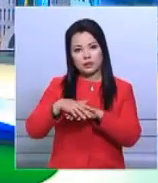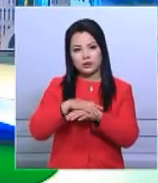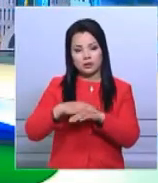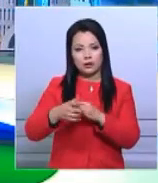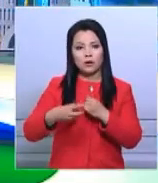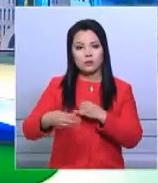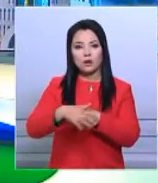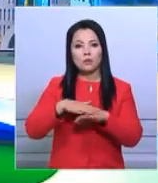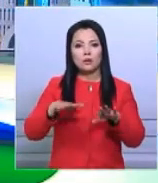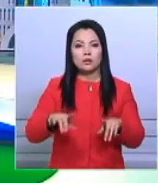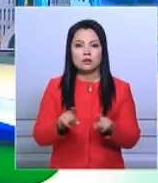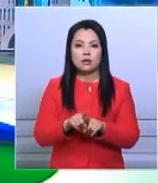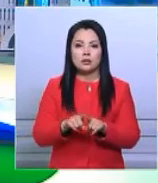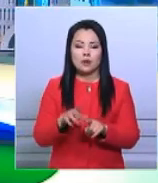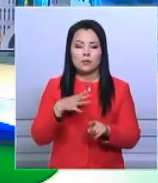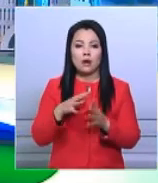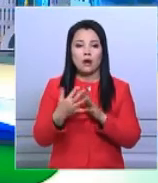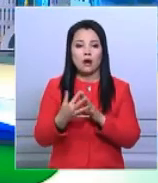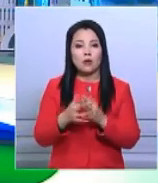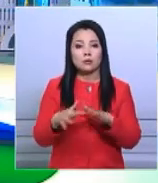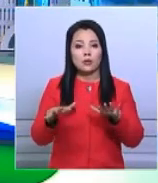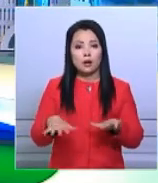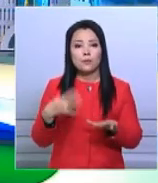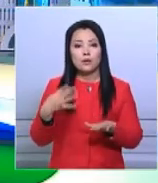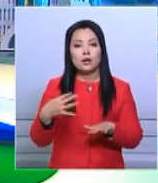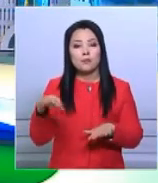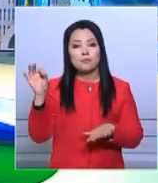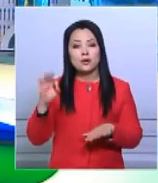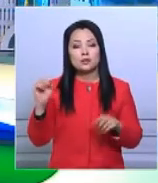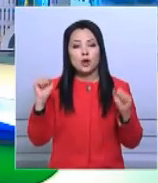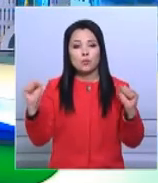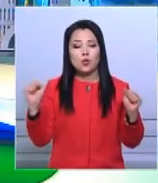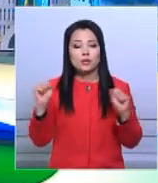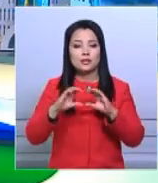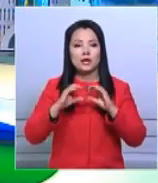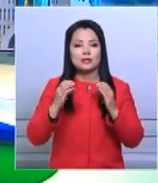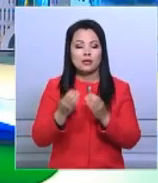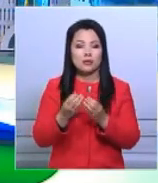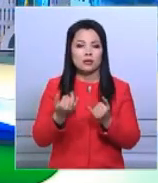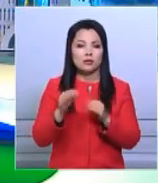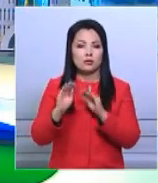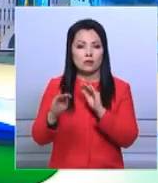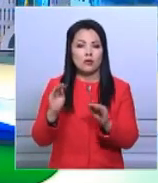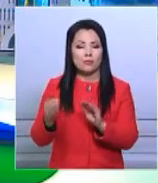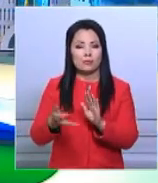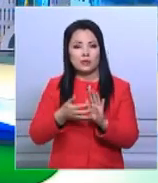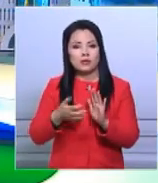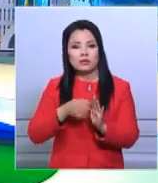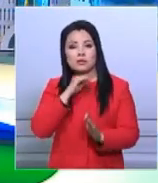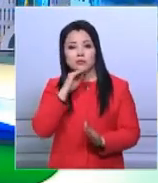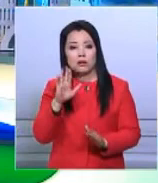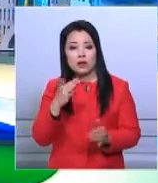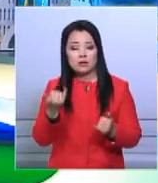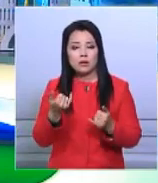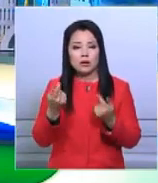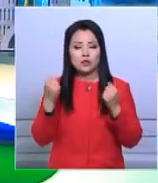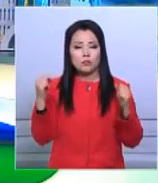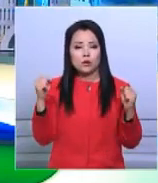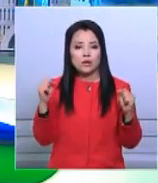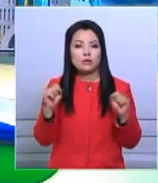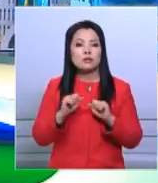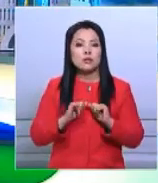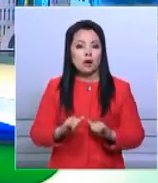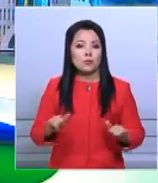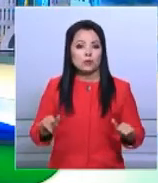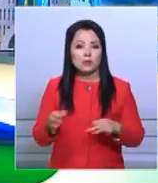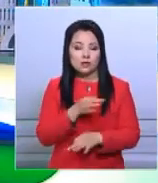Хабарымызды жалғастырамыз. Еліміздегі ауылдардың 40% спорт нысандарымен қамтылмаған. Бүгін мәжілісте бұқаралық спортты дамыту мәселесі